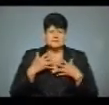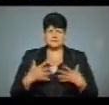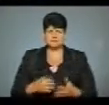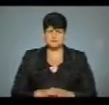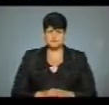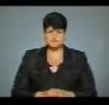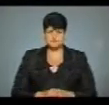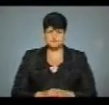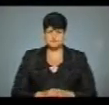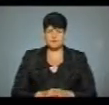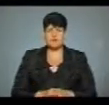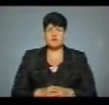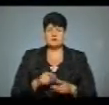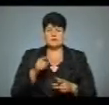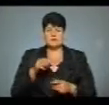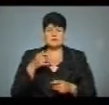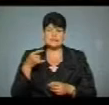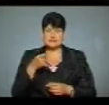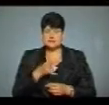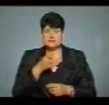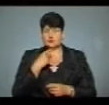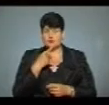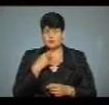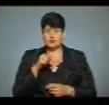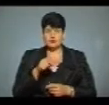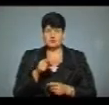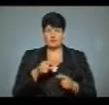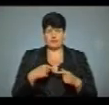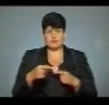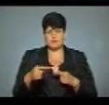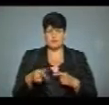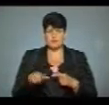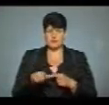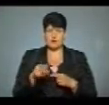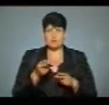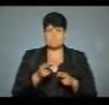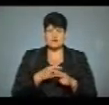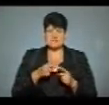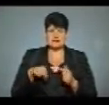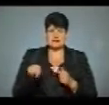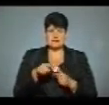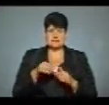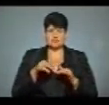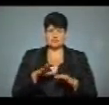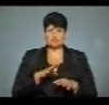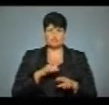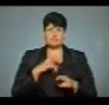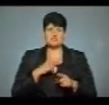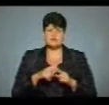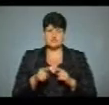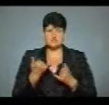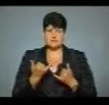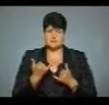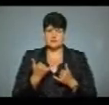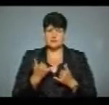Таксист Дмитро Майданюк за кермом 4 роки. Каже, на цьому відрізку дороги без кільця рух автомобілів був швидшим. Тепер